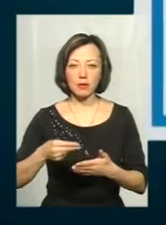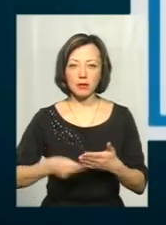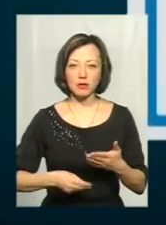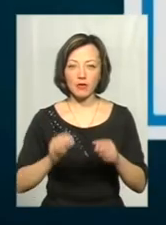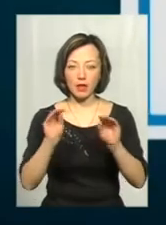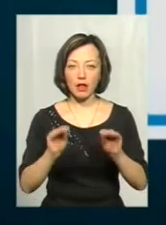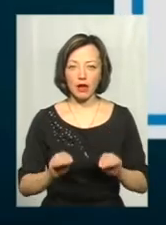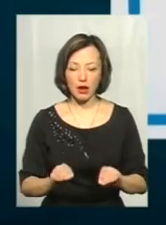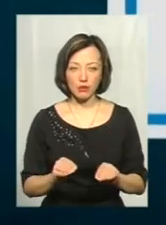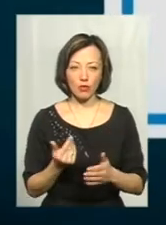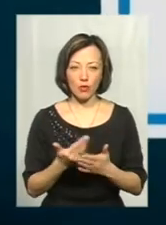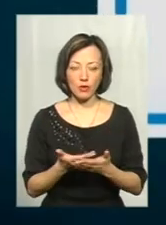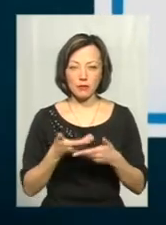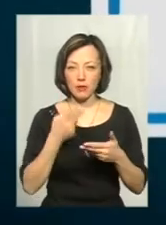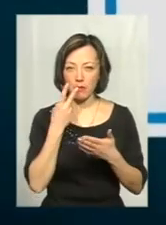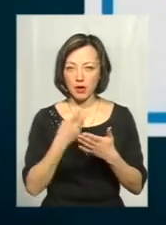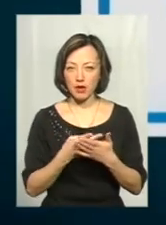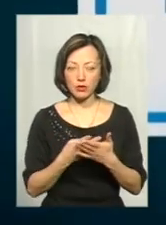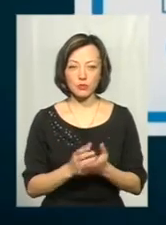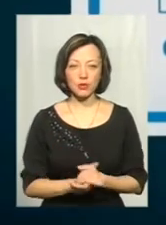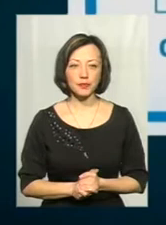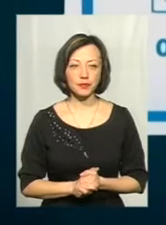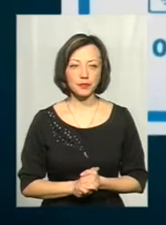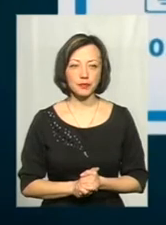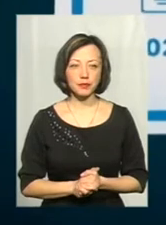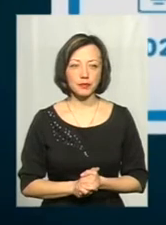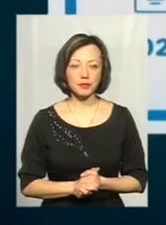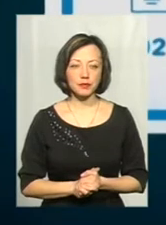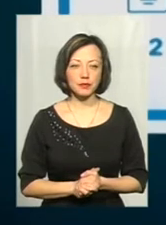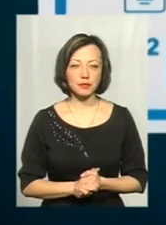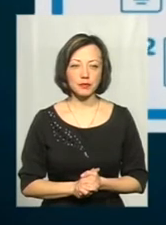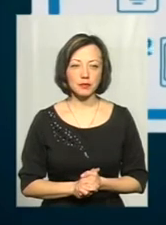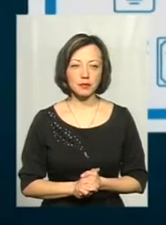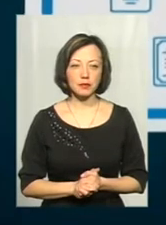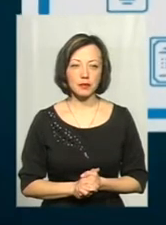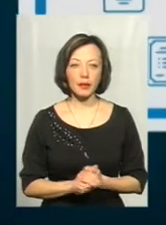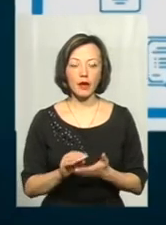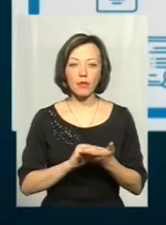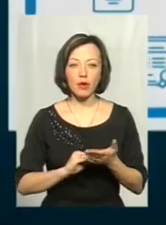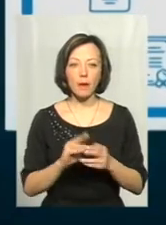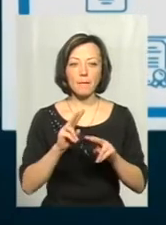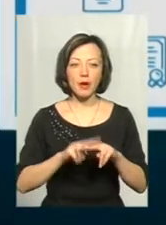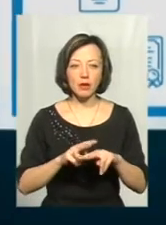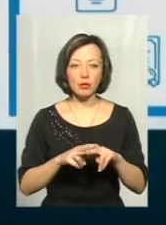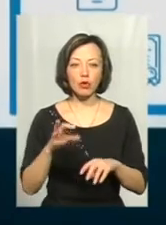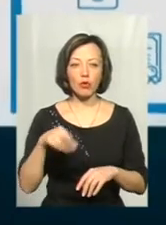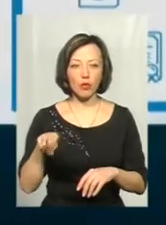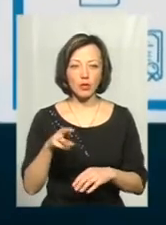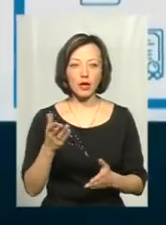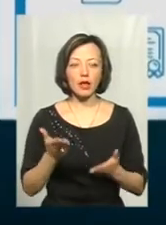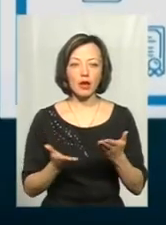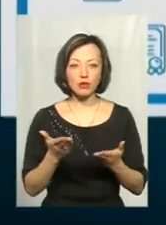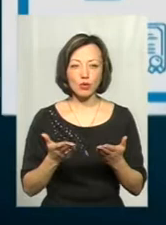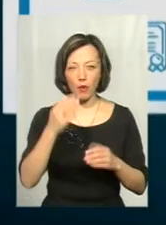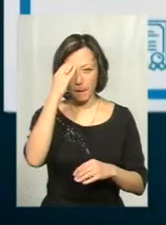декларацію. Ось ми бачимо. Так, попрошу, пані Ольго. Так, ще раз повторюся, це паспорт та ідентифікаційний код. Якщо